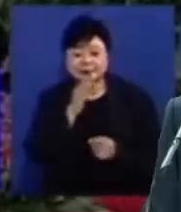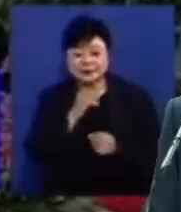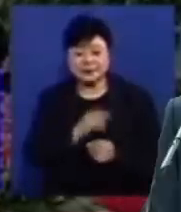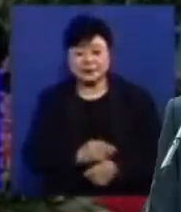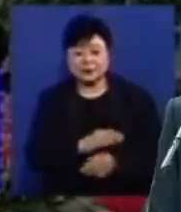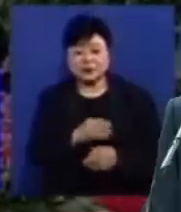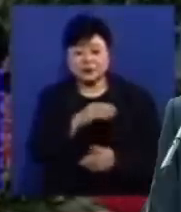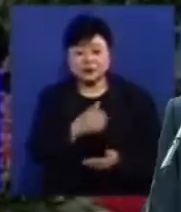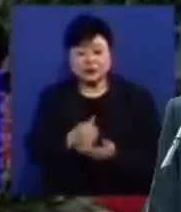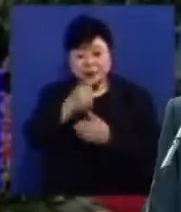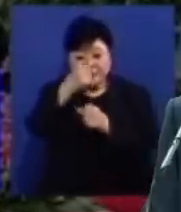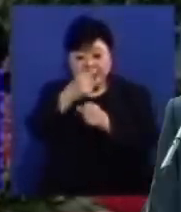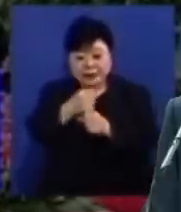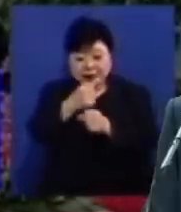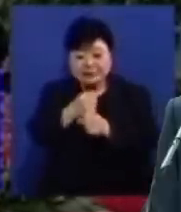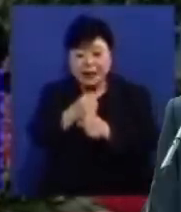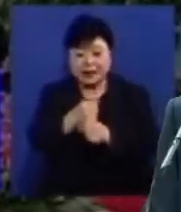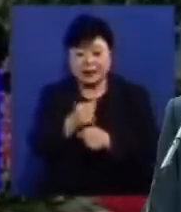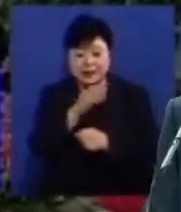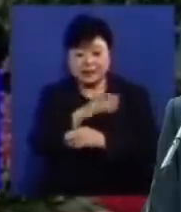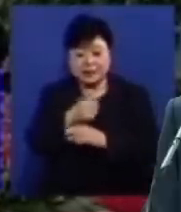바라.